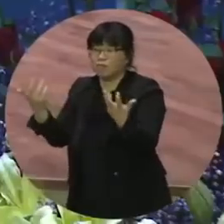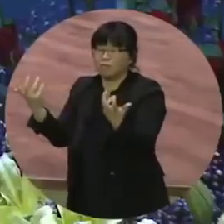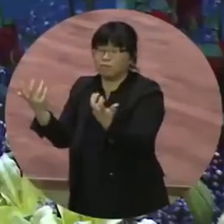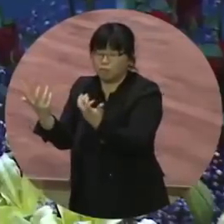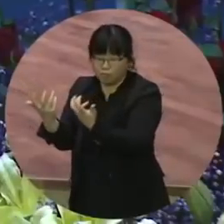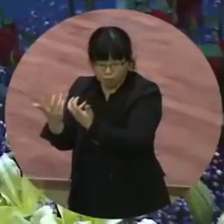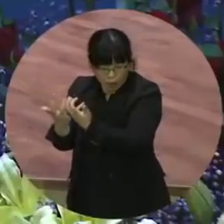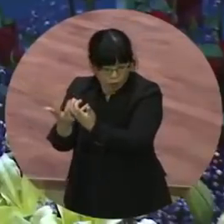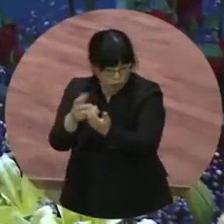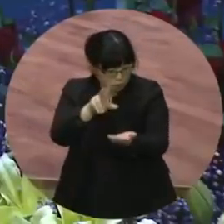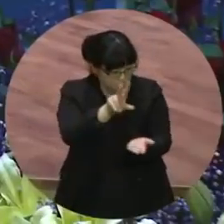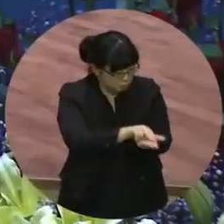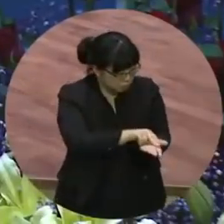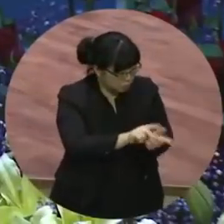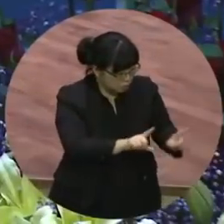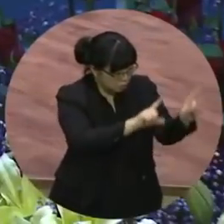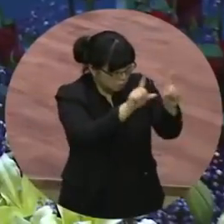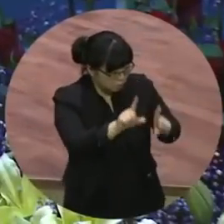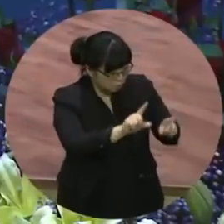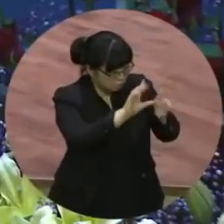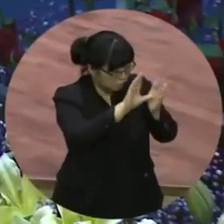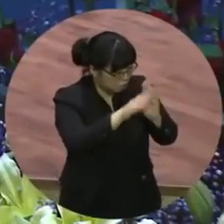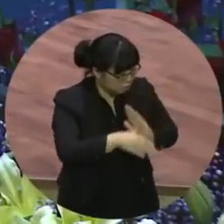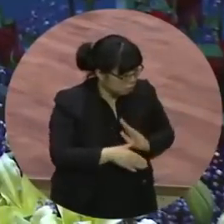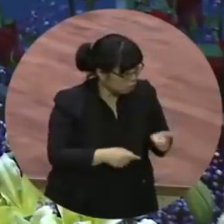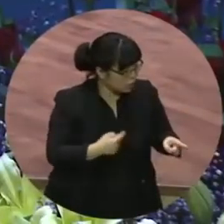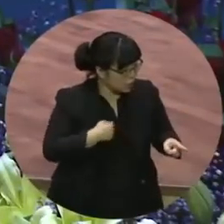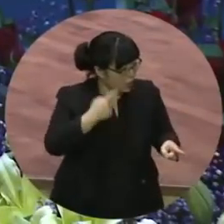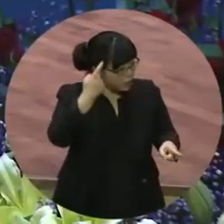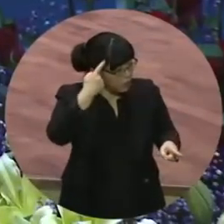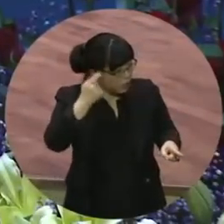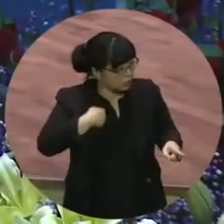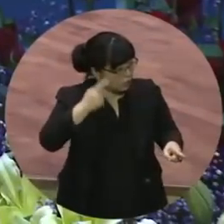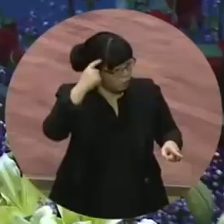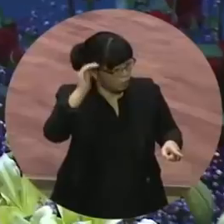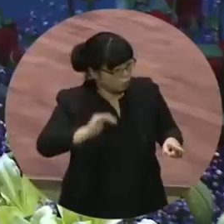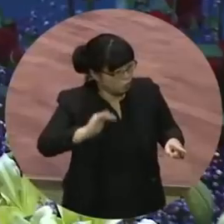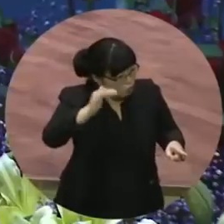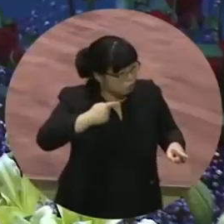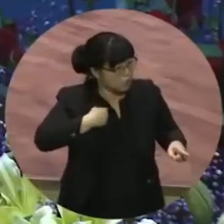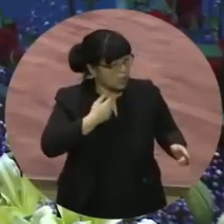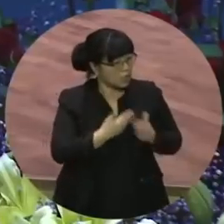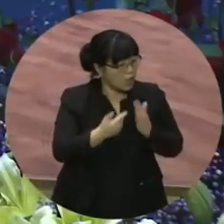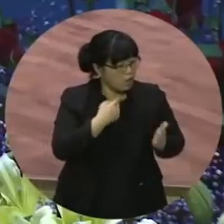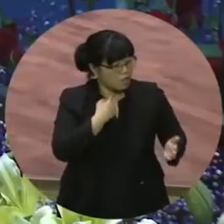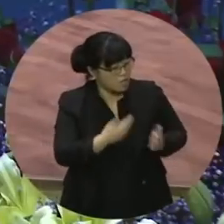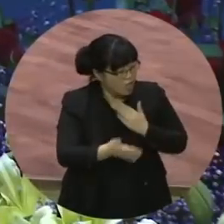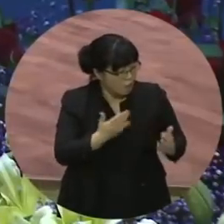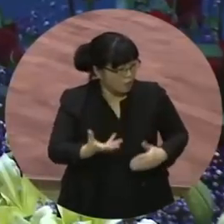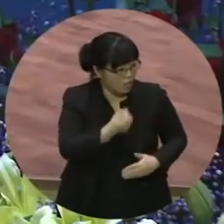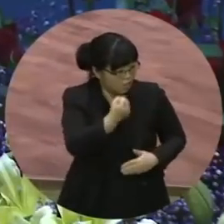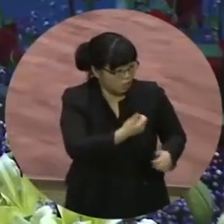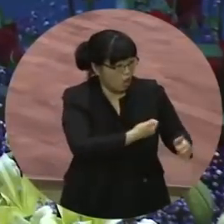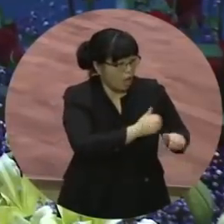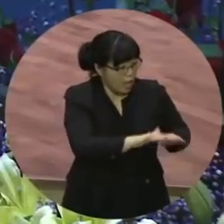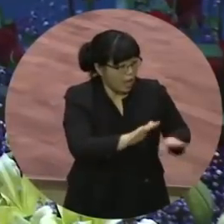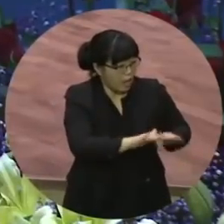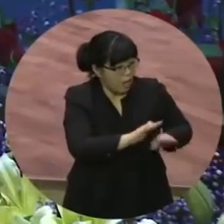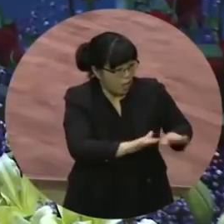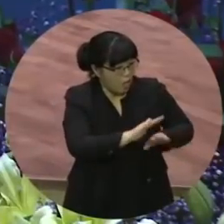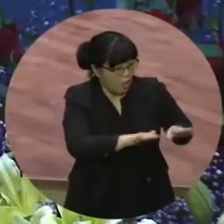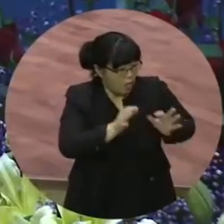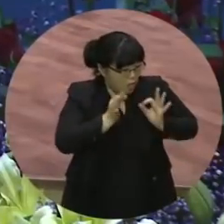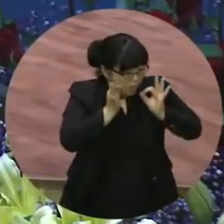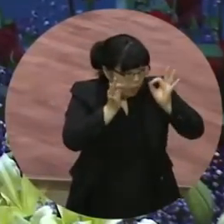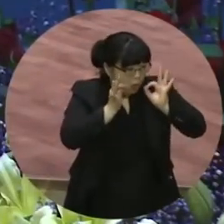생각대로 살아요. 독립선언한 사람. 여러분 언제나 하나님께 종속되기 바랍니다. 하나님